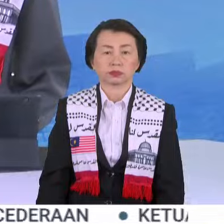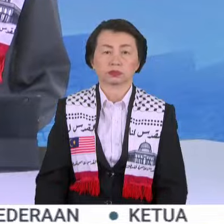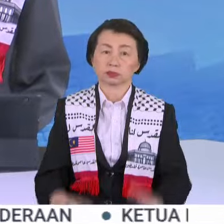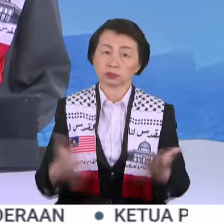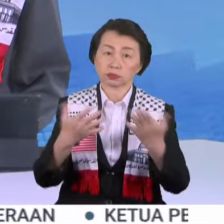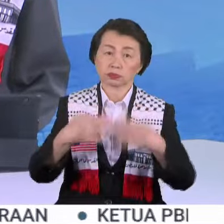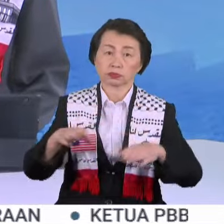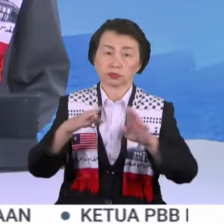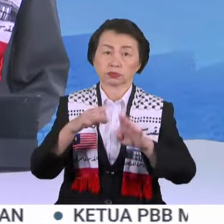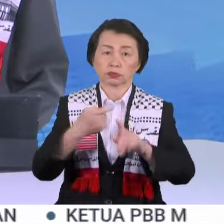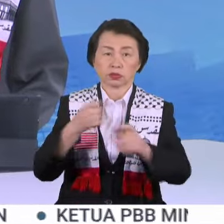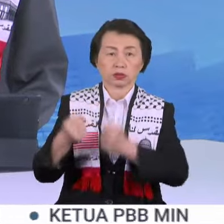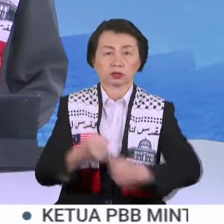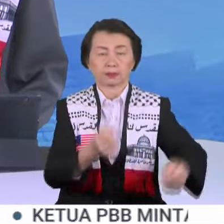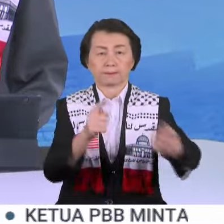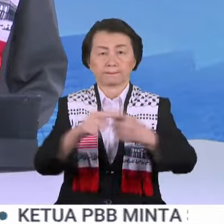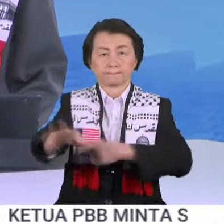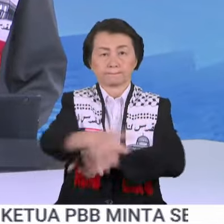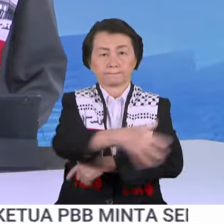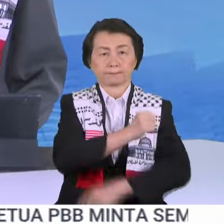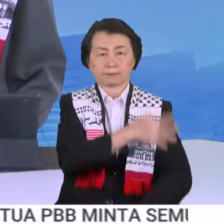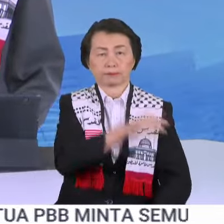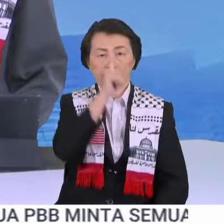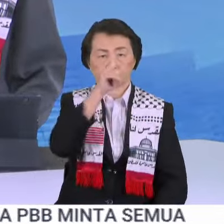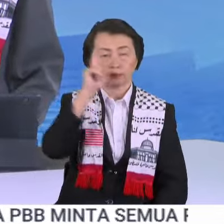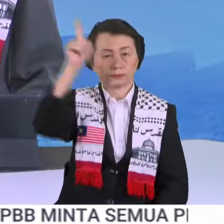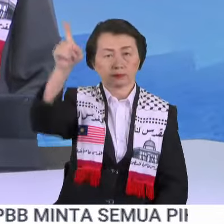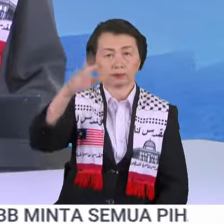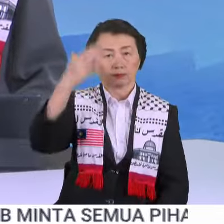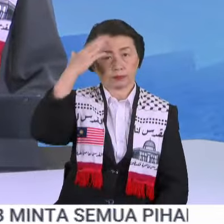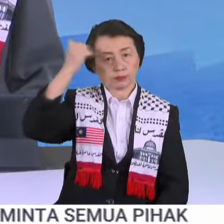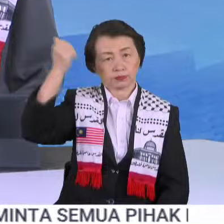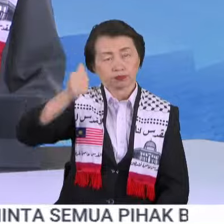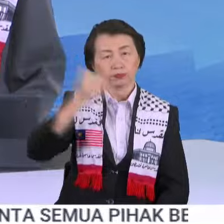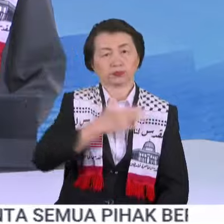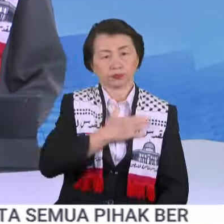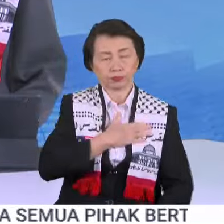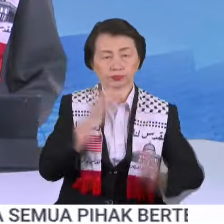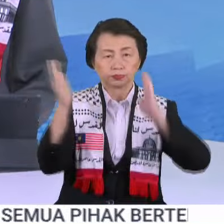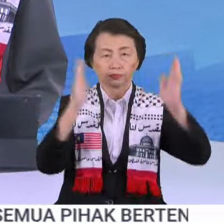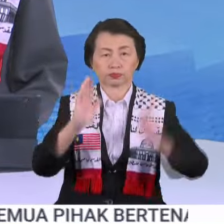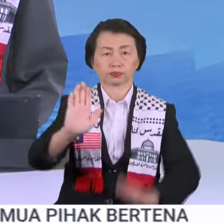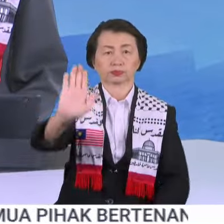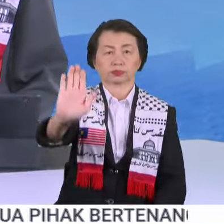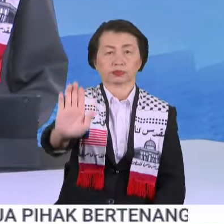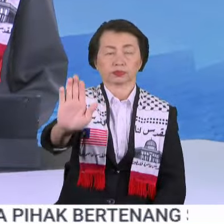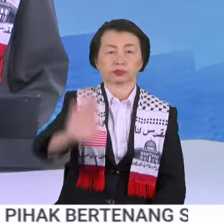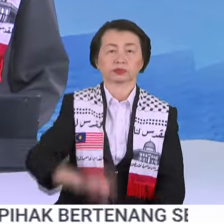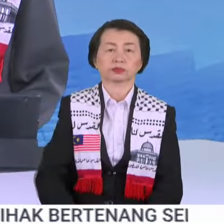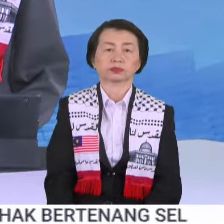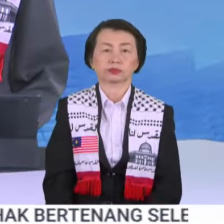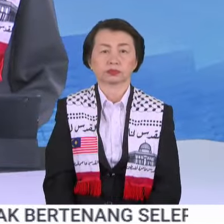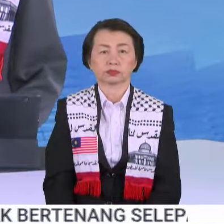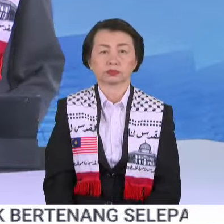Sekian berita perdana dari Sungai Kesegara, Palestin Pasti Merdeka. Assalamualaikum, salam Malaysia Madani.